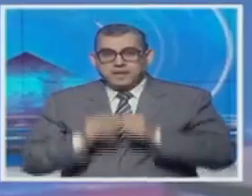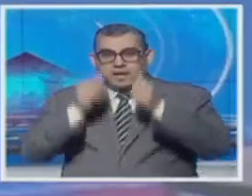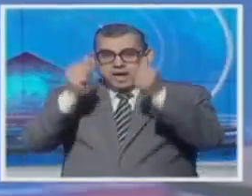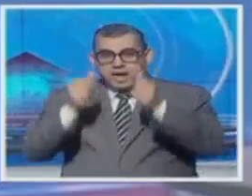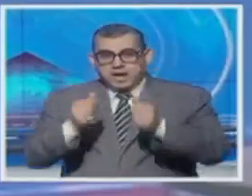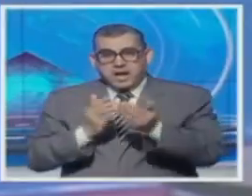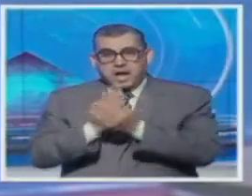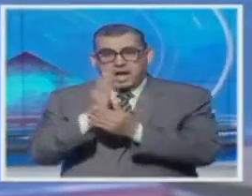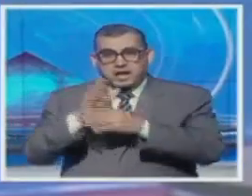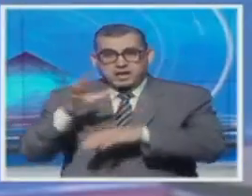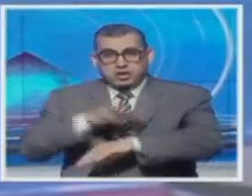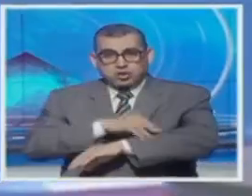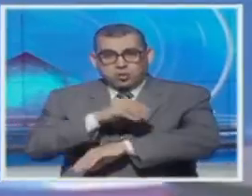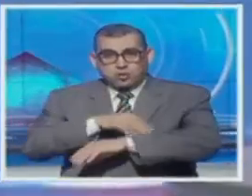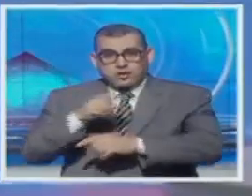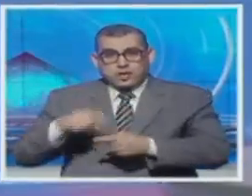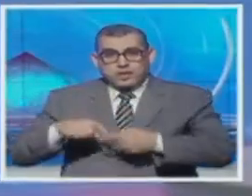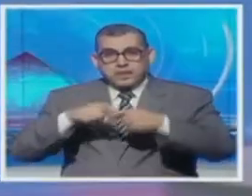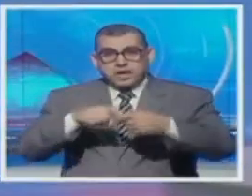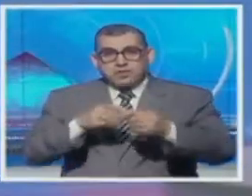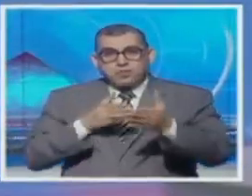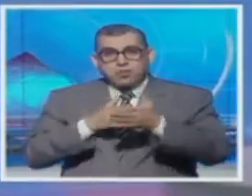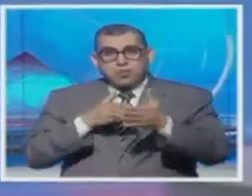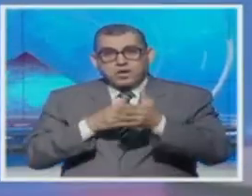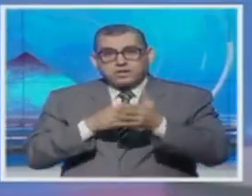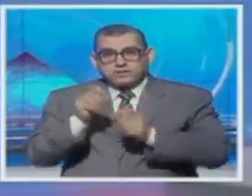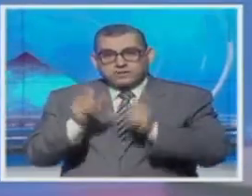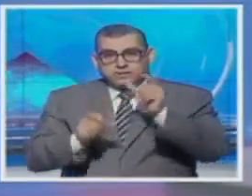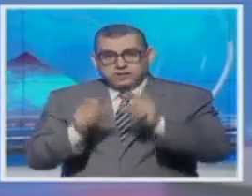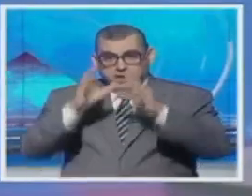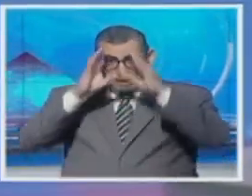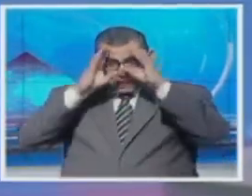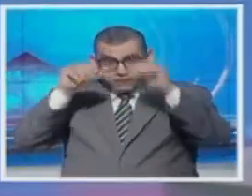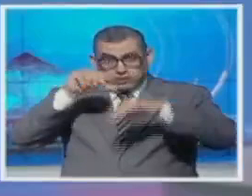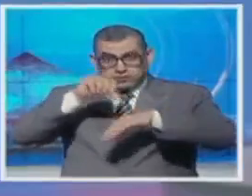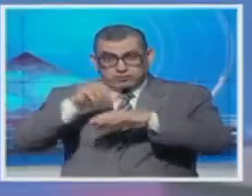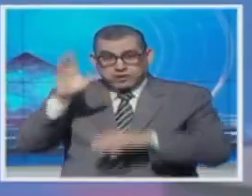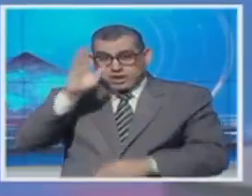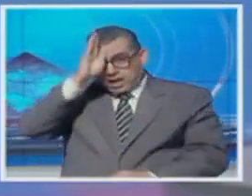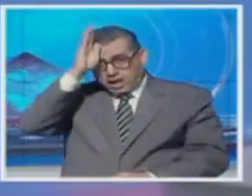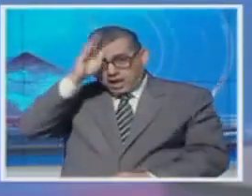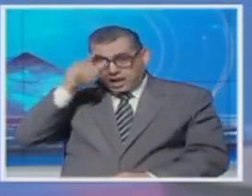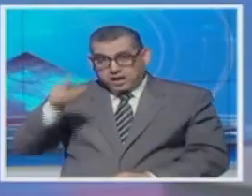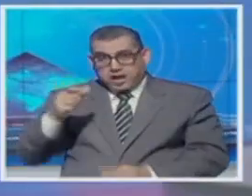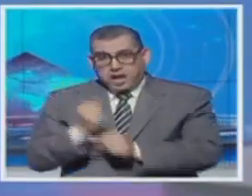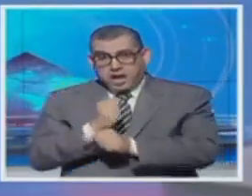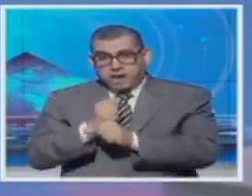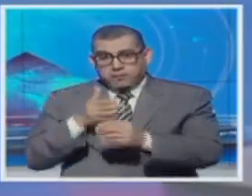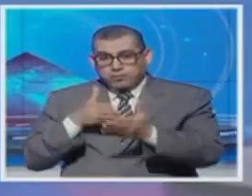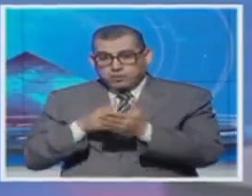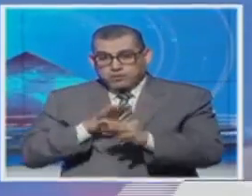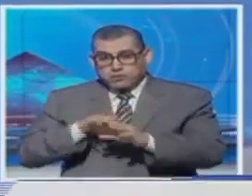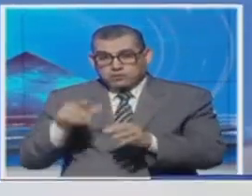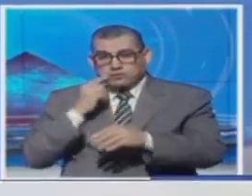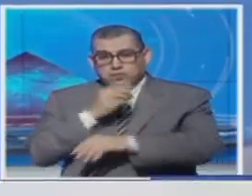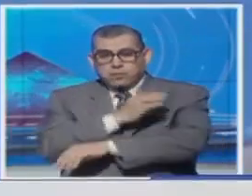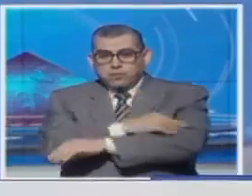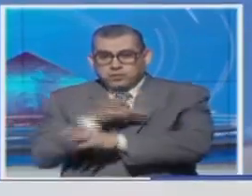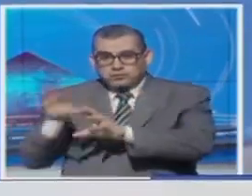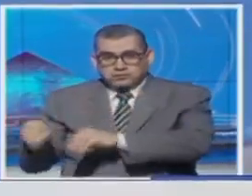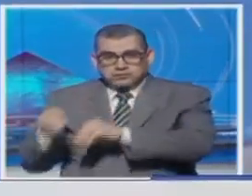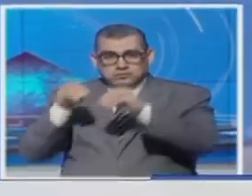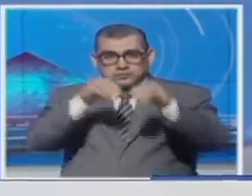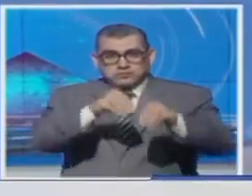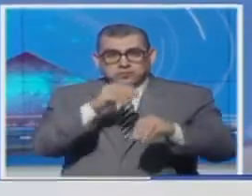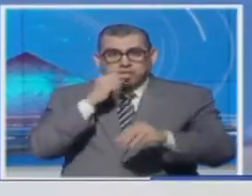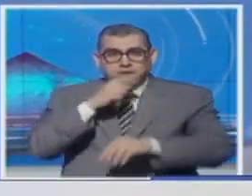أعلنت الخارجية السويدية نقل الموظفين المنتدبين بسفارتها في بغداد وعملياتها بشكل مؤقت إلى